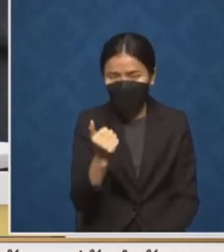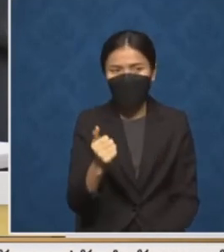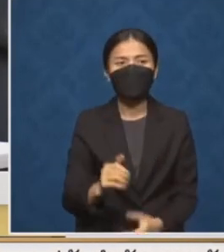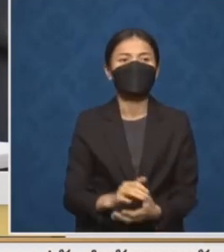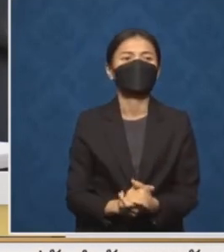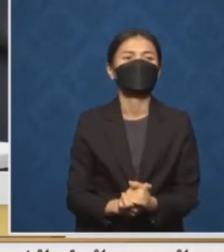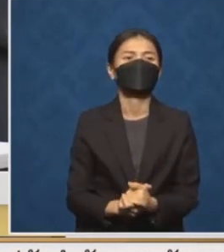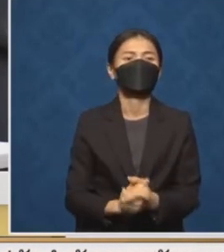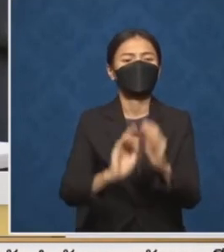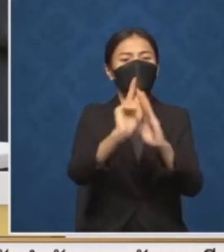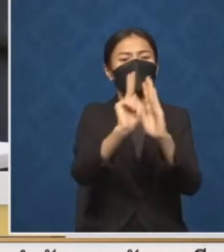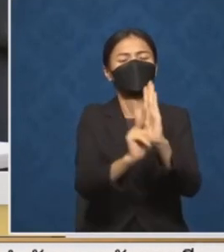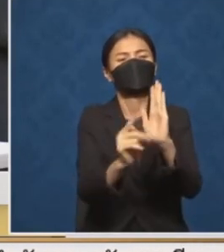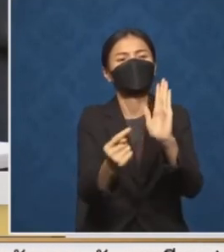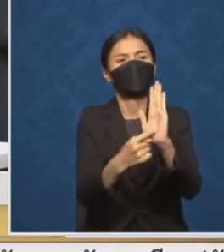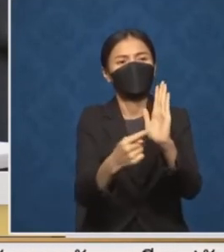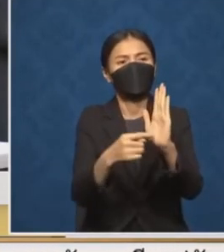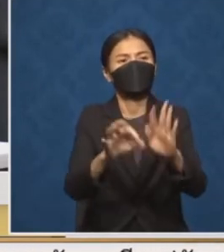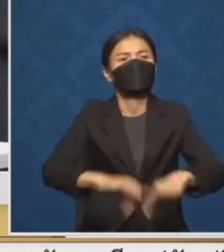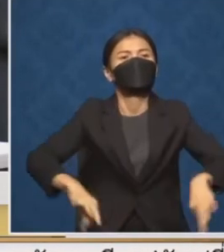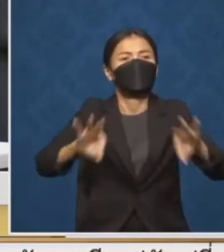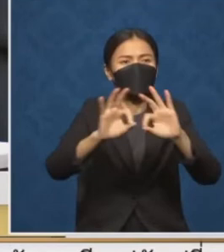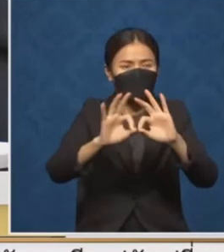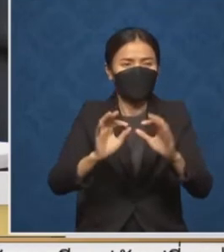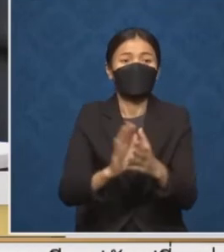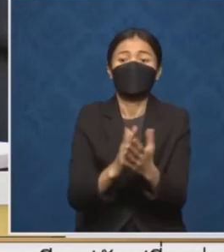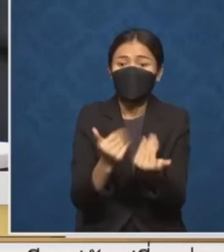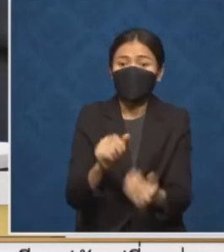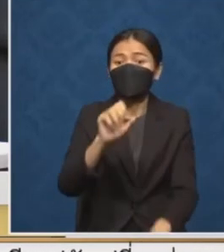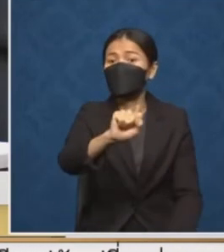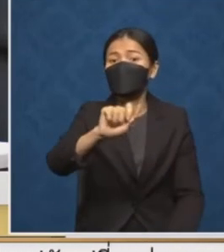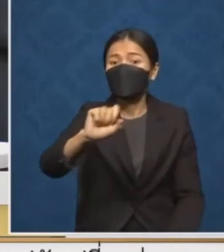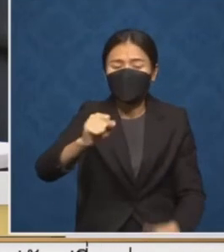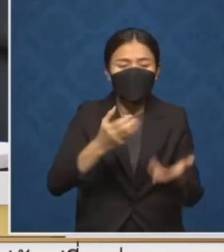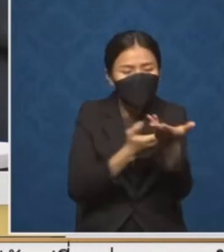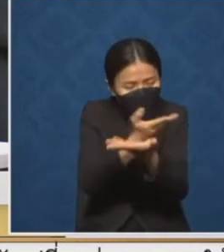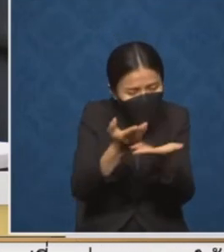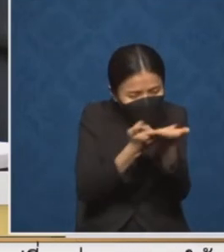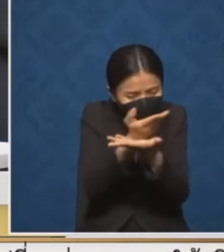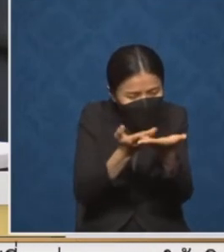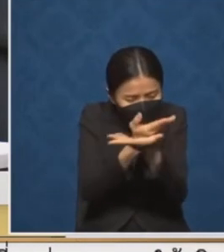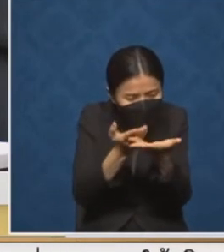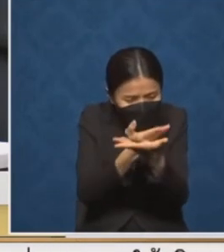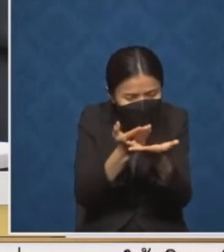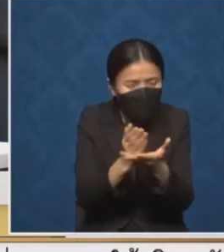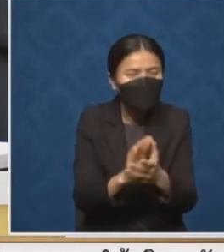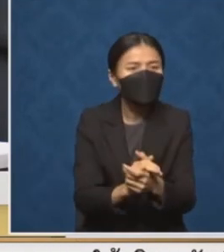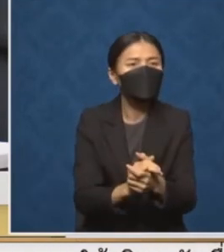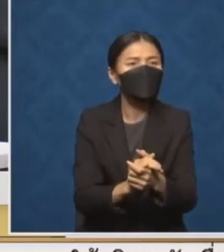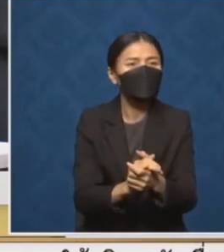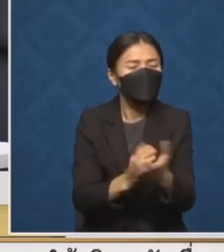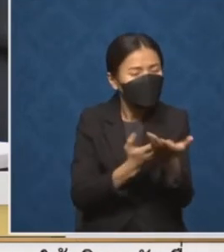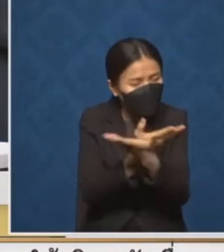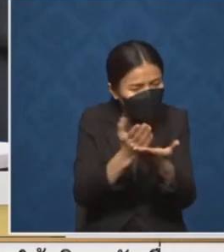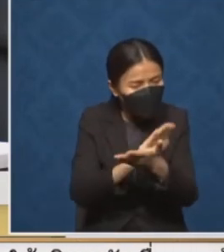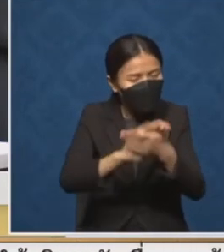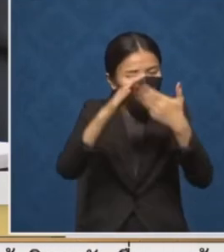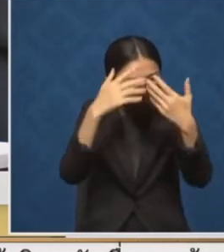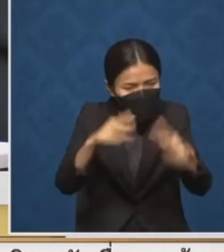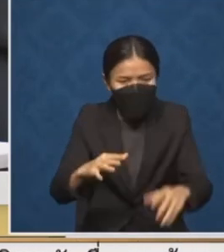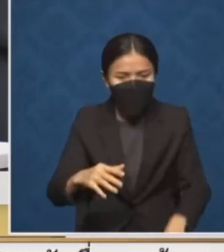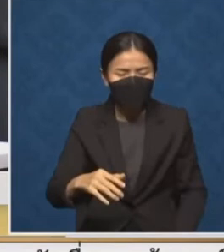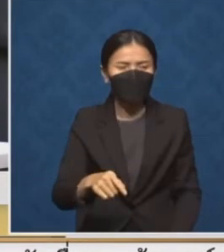ห่งนี้เพื่อให้การพิจารณาของสภาผู้แทนทั้งหมดเนี่ยมีความหมายมีอำนาจจ